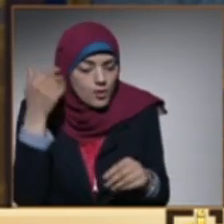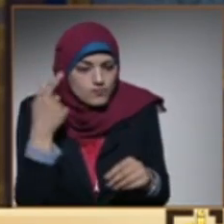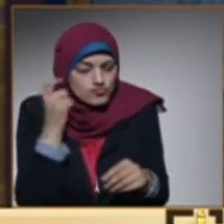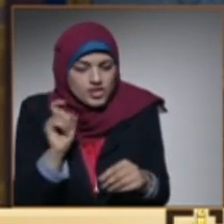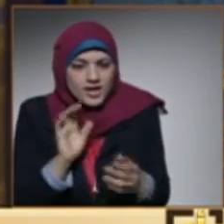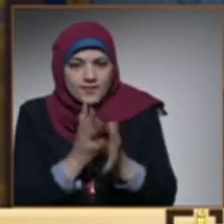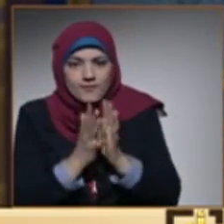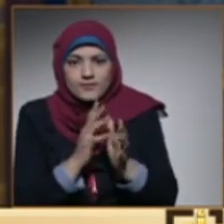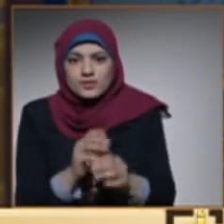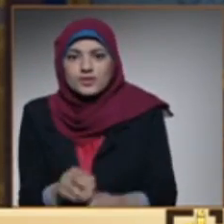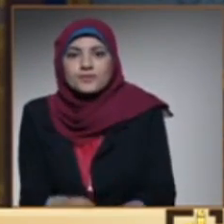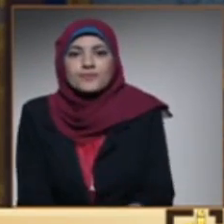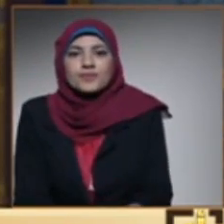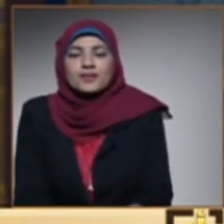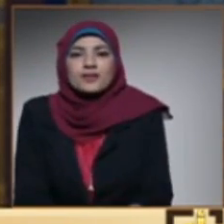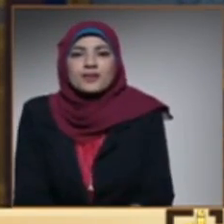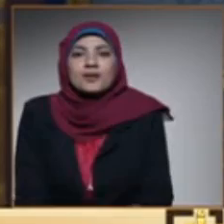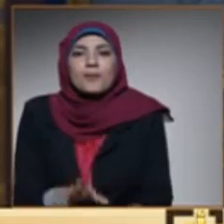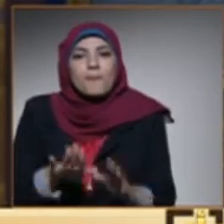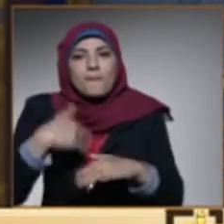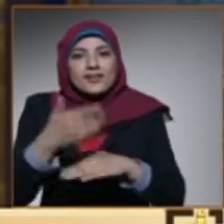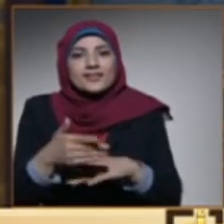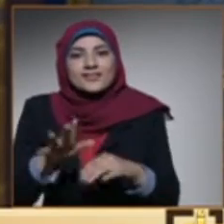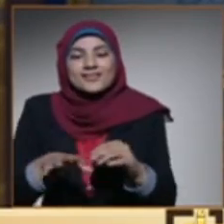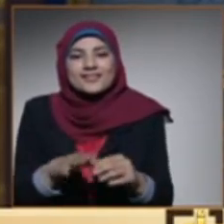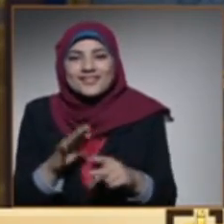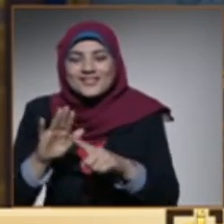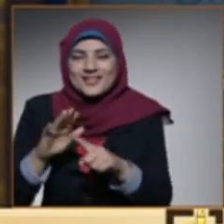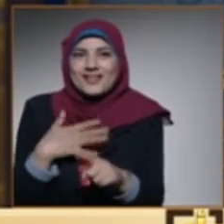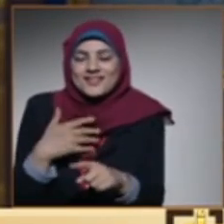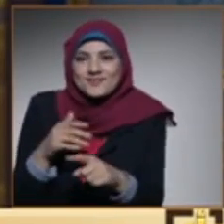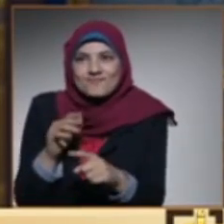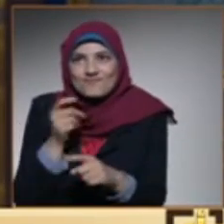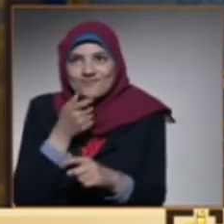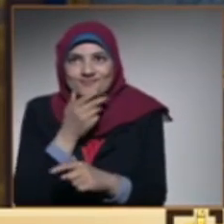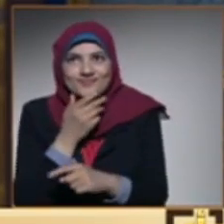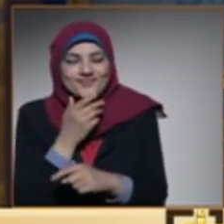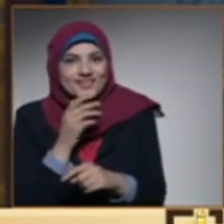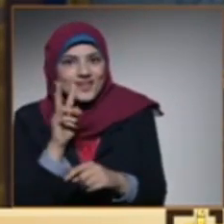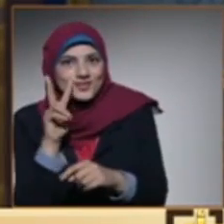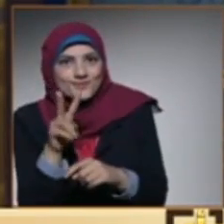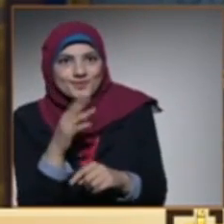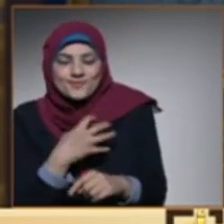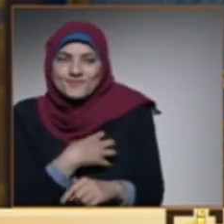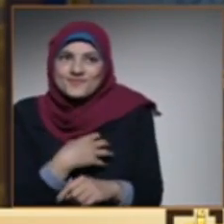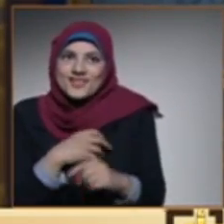كبيره اصدقاء واخوات. بعد كده انا اللي ملت له اكتر. وبعد كده هو طبعا